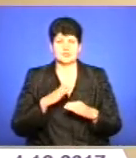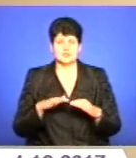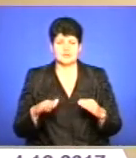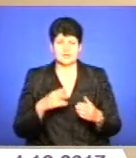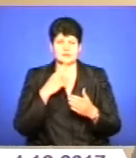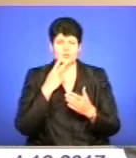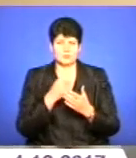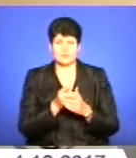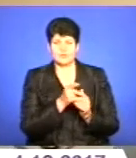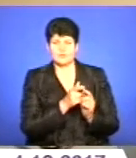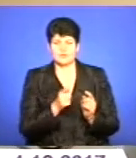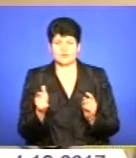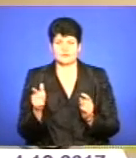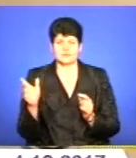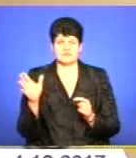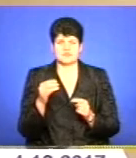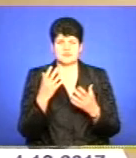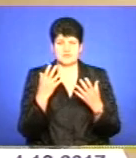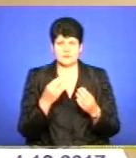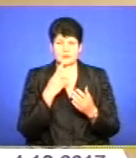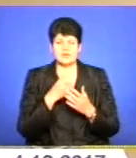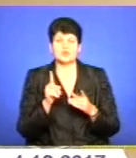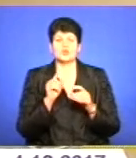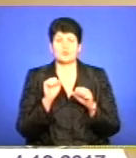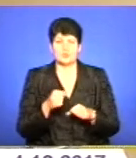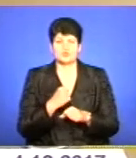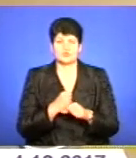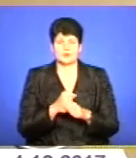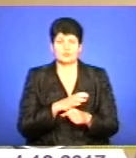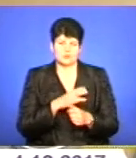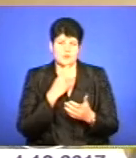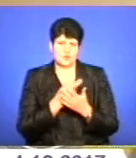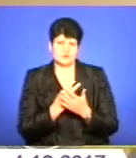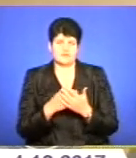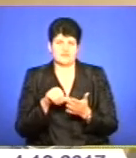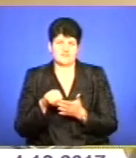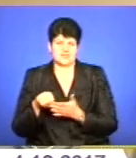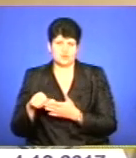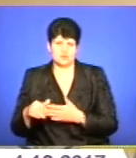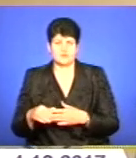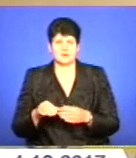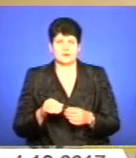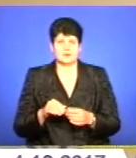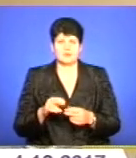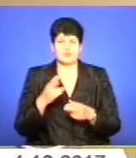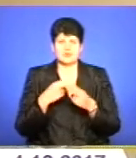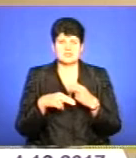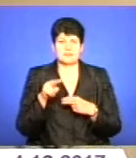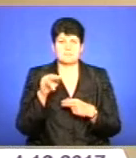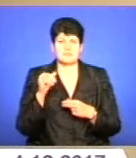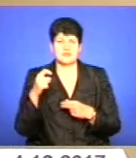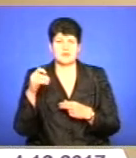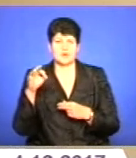протягом днів цих всіх військовослужбовців, не побачили, що вони можуть робити, адже були і показові виступи морських піхотинців